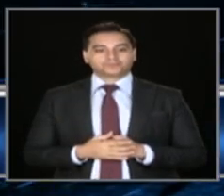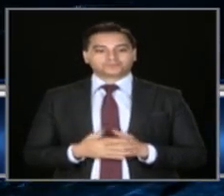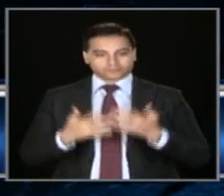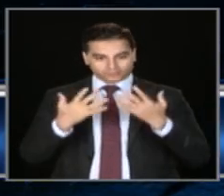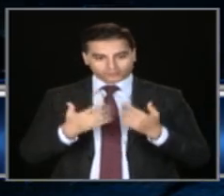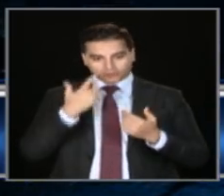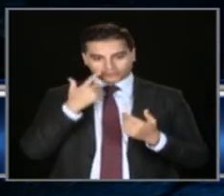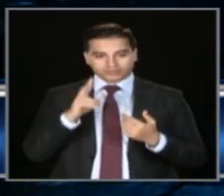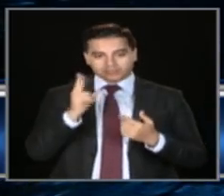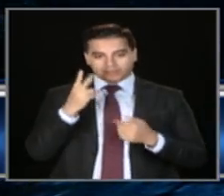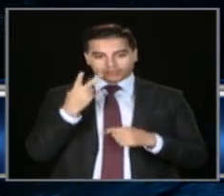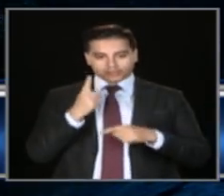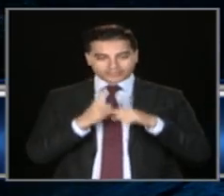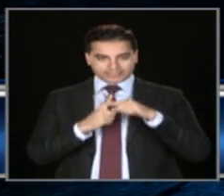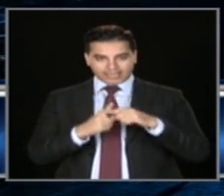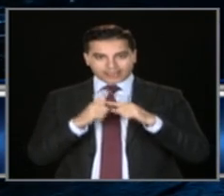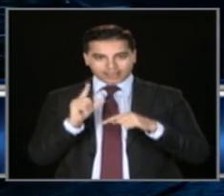حل المسألة الآتية: